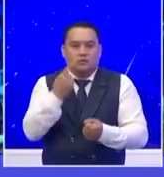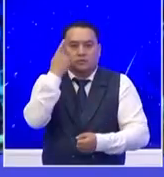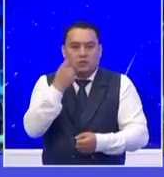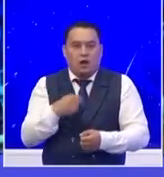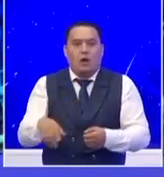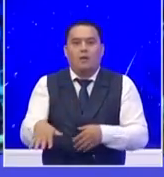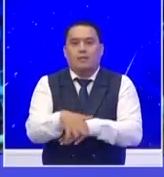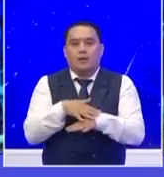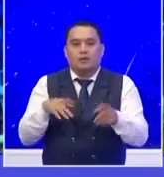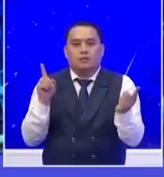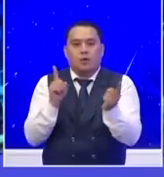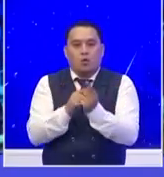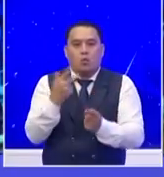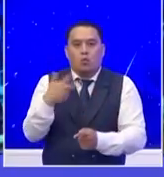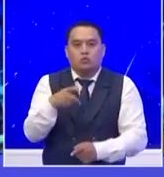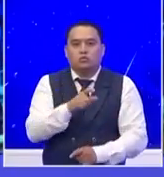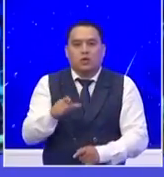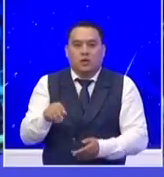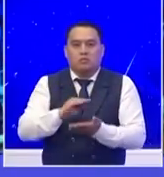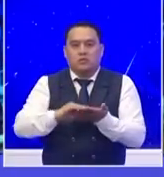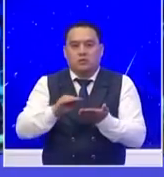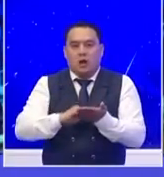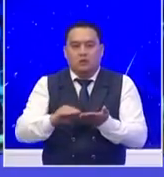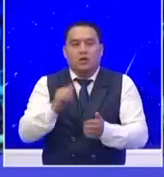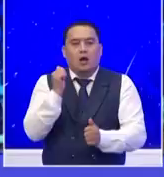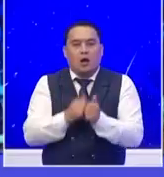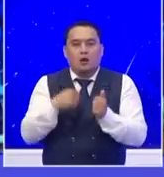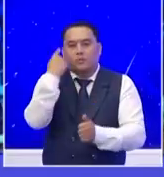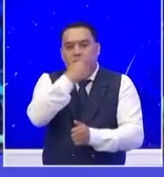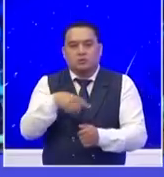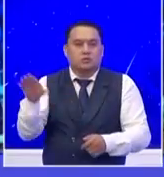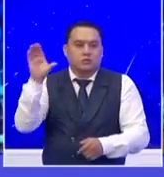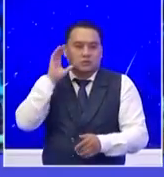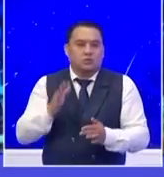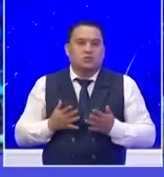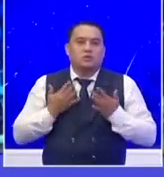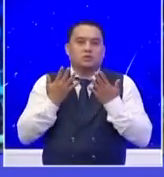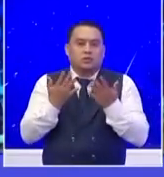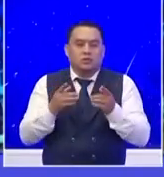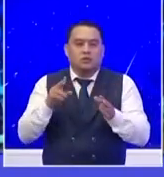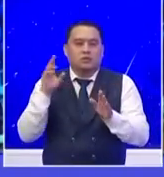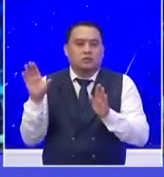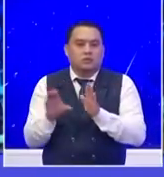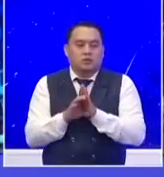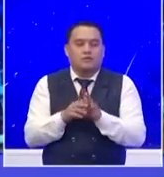аймақ басшысымен кездесуге 30 адам жазылыпты. Әрбірін мұқият тыңдады, талап өтініш шағымдарын тізіп